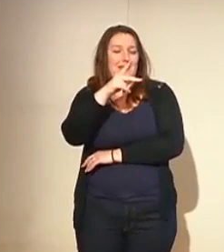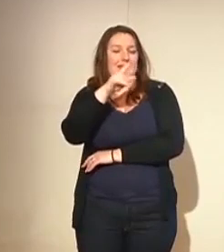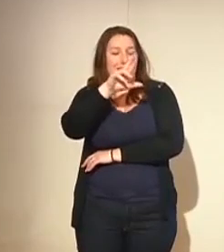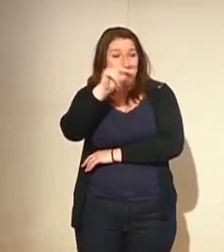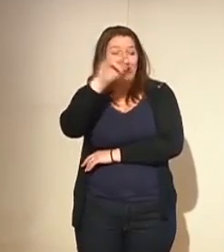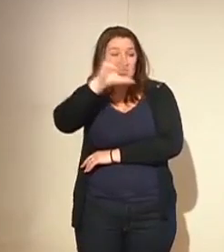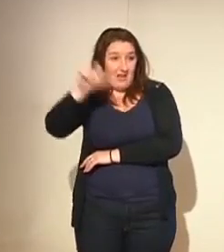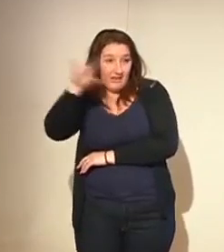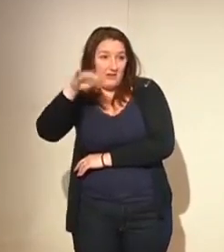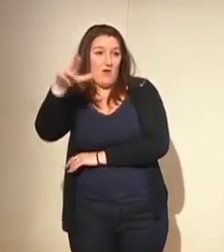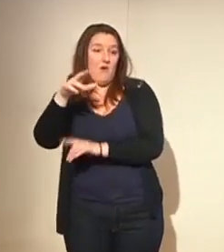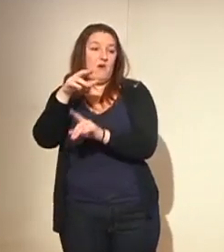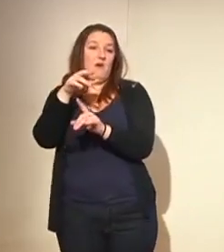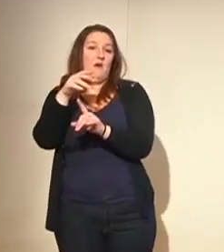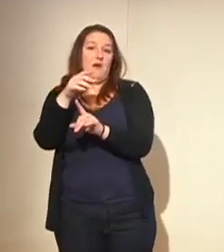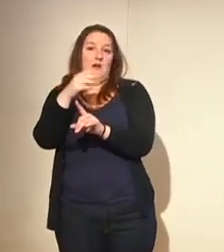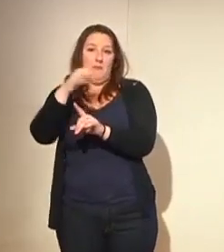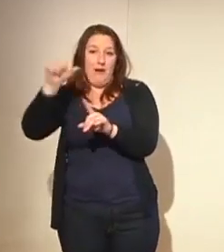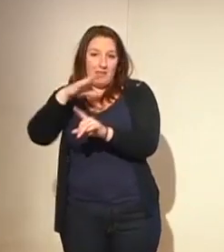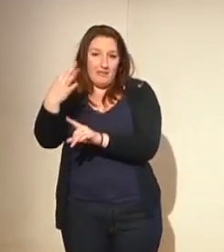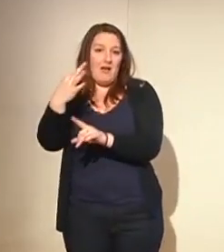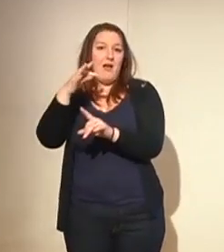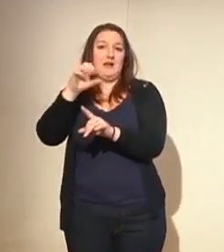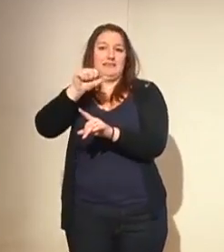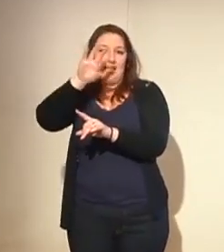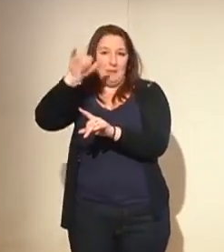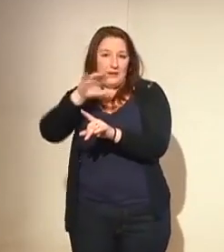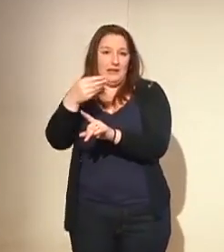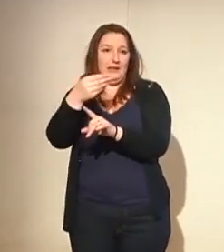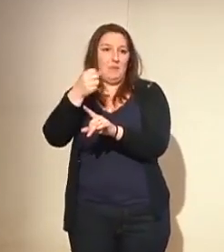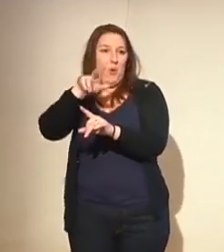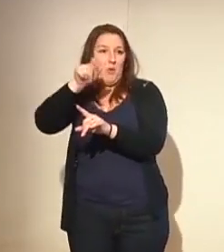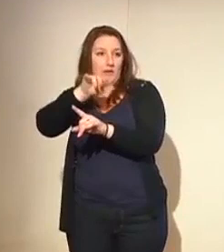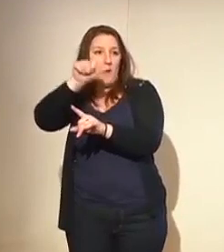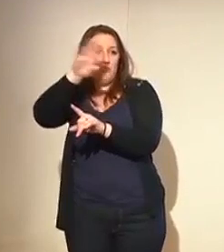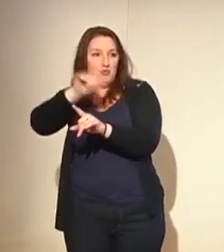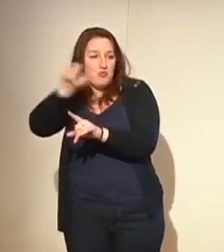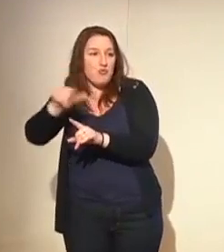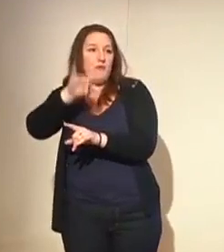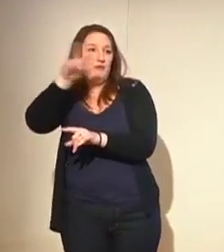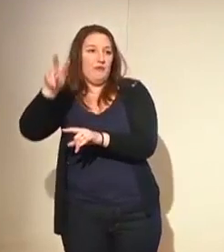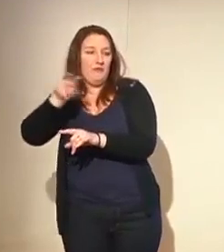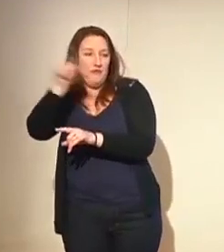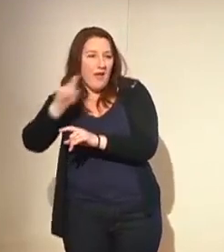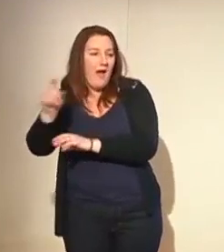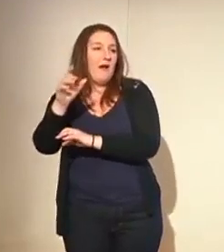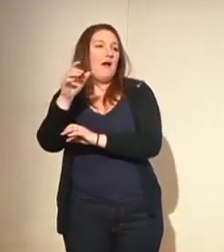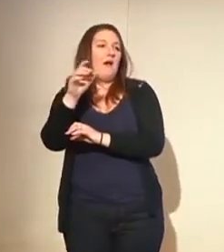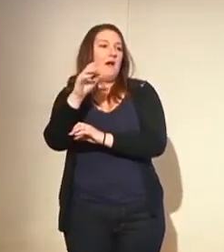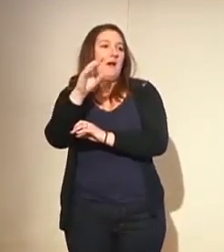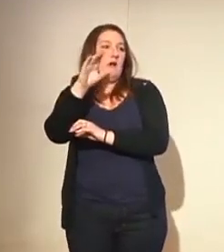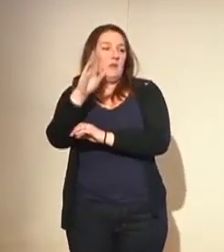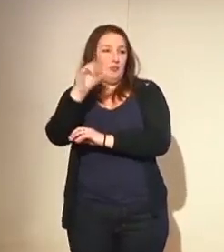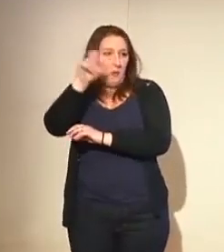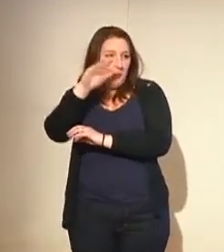madame Martin Monsieur monaburu Madame HMOs monsieur Sabri madame Tavel monsieur Viard Monsieur burba Madame jordanov madame